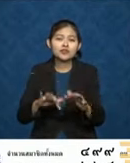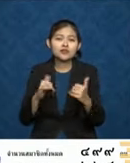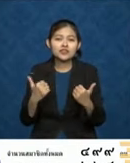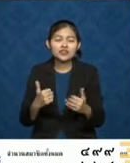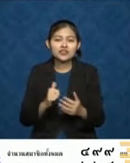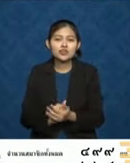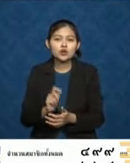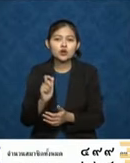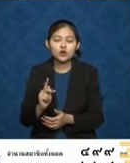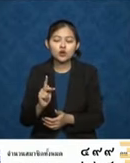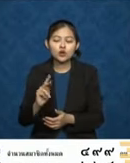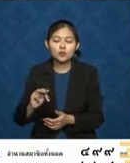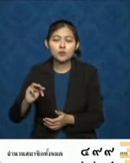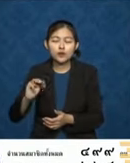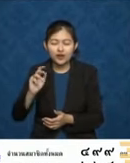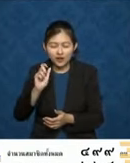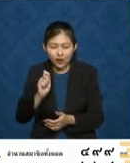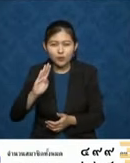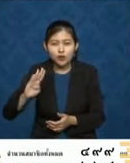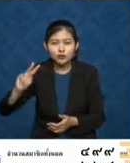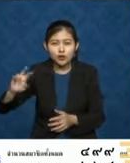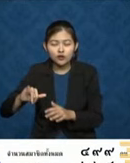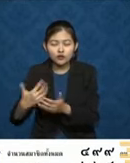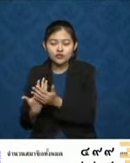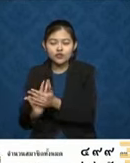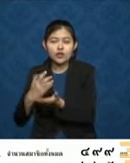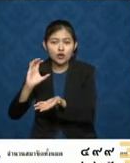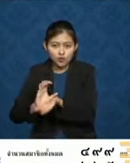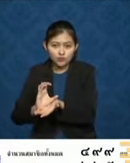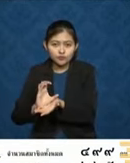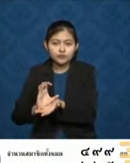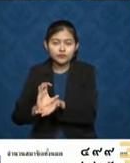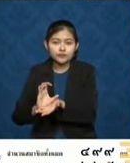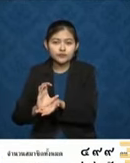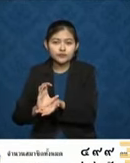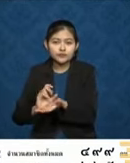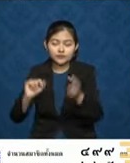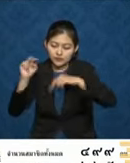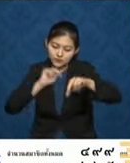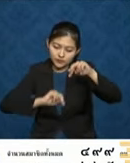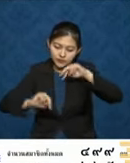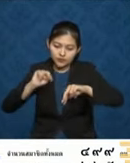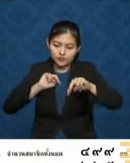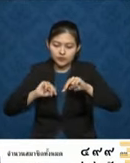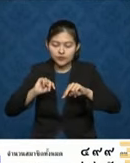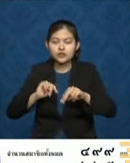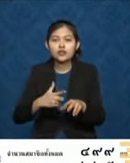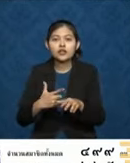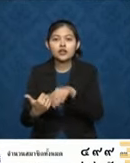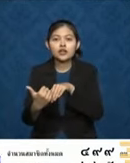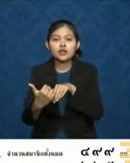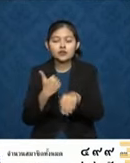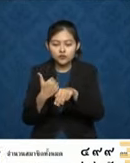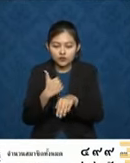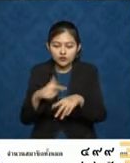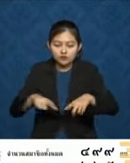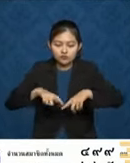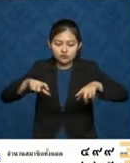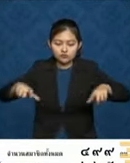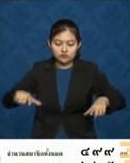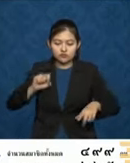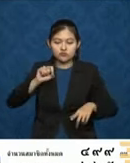ท้องถิ่นเช่นกันครับขอให้ช่วยจดสัตงบประมาณให้ดูแลการปกองค์การปกครองส่วนท้องถิ่นในพื้นที่เพื่อดำเนินการ